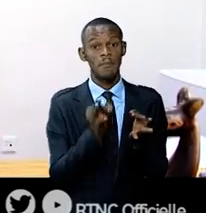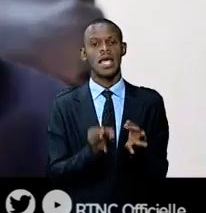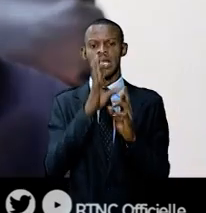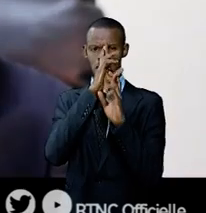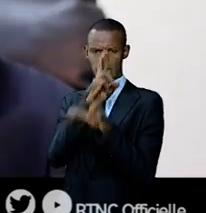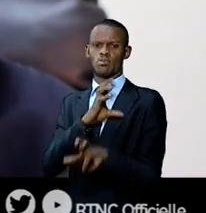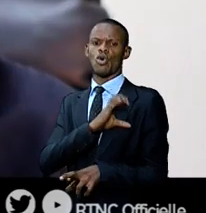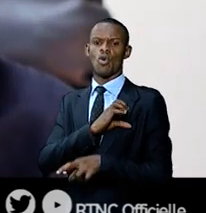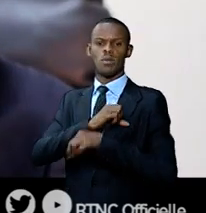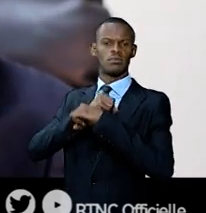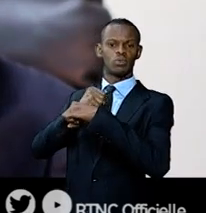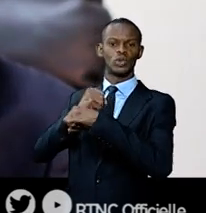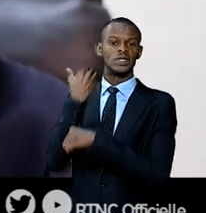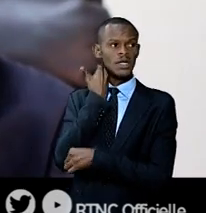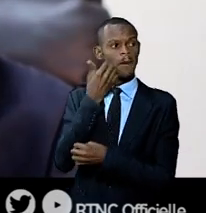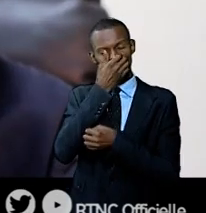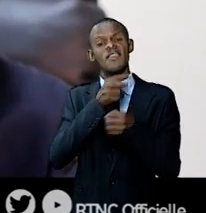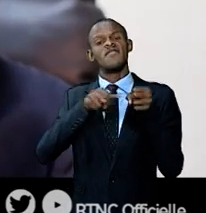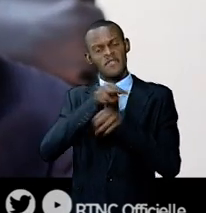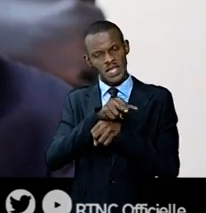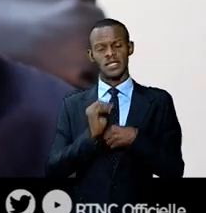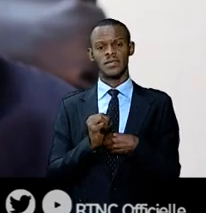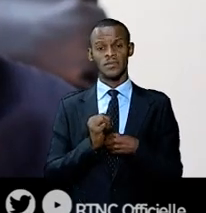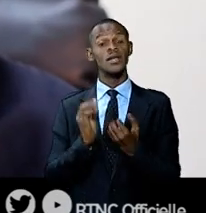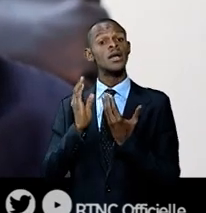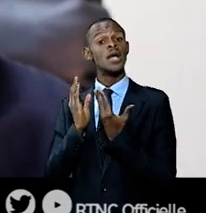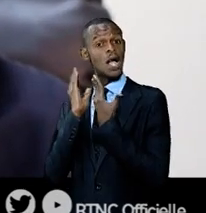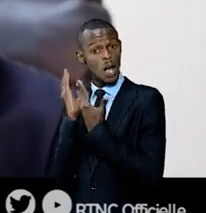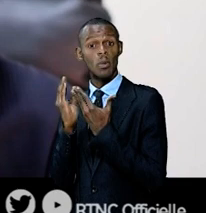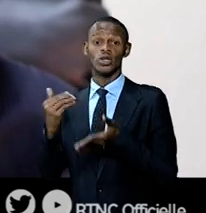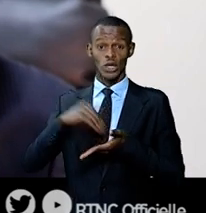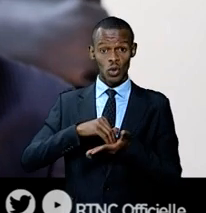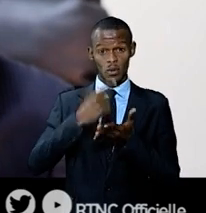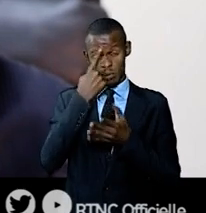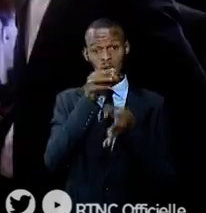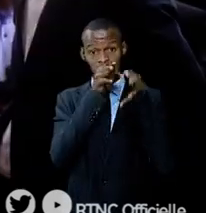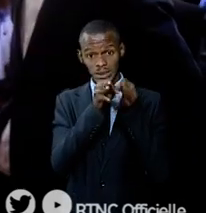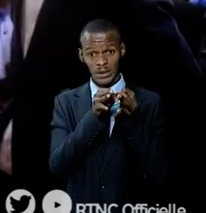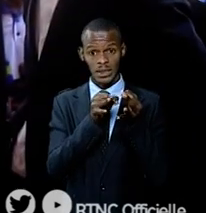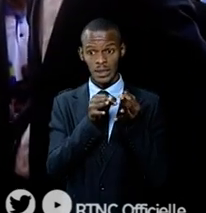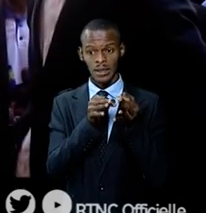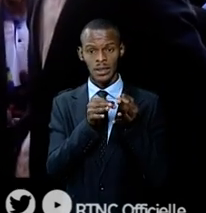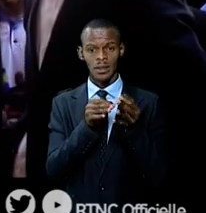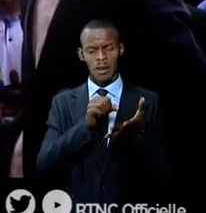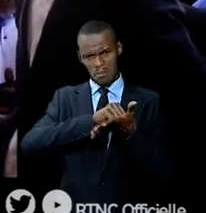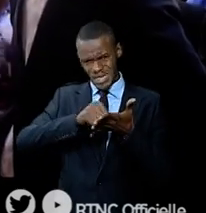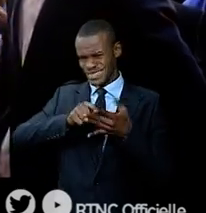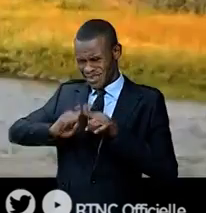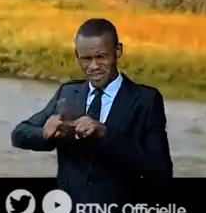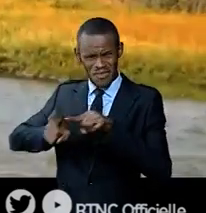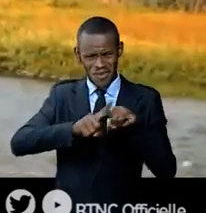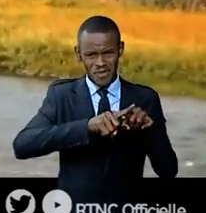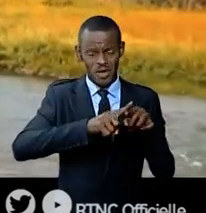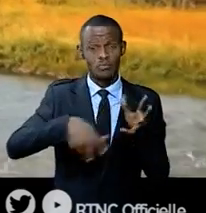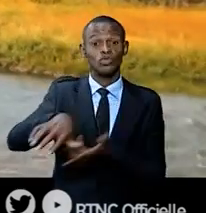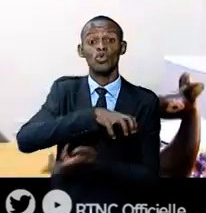En effet, il importe de signaler en passant que le secteur du tourisme, qui est parmi les secteurs les plus frappés, de plein fouet par les conséquences